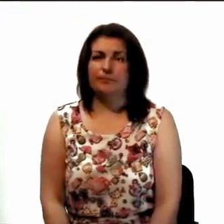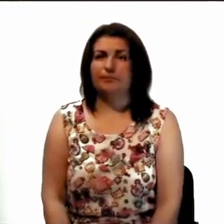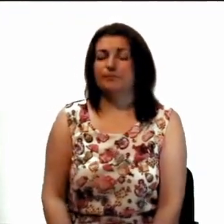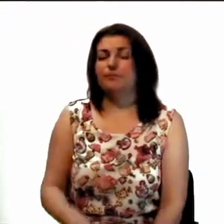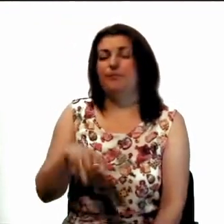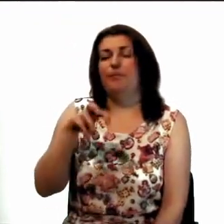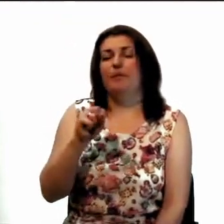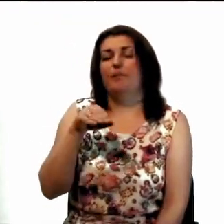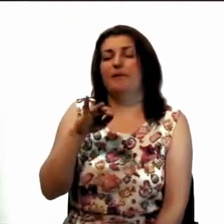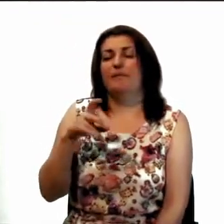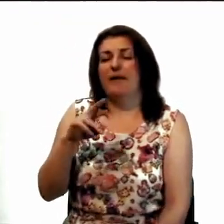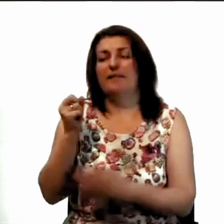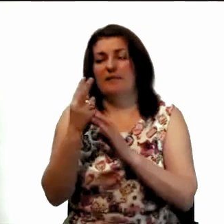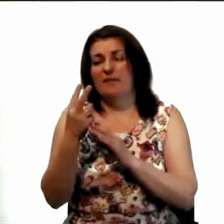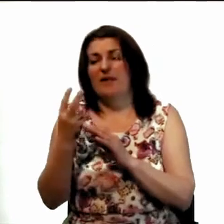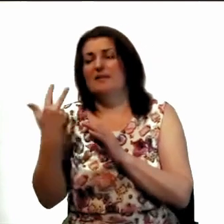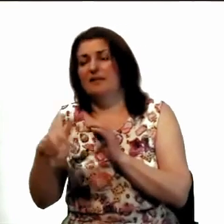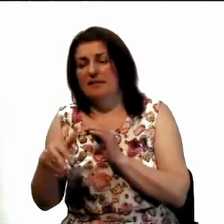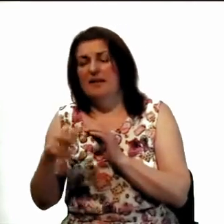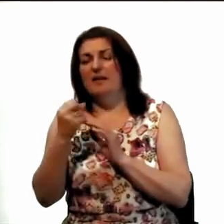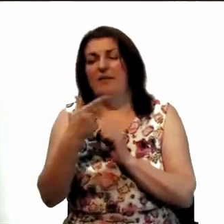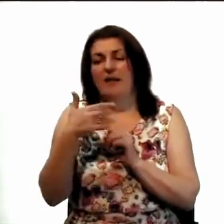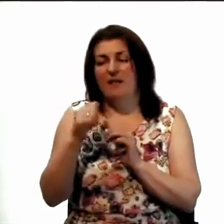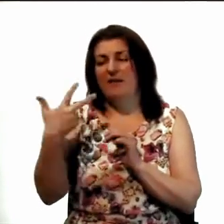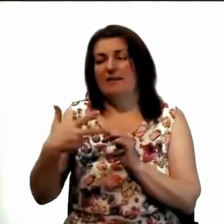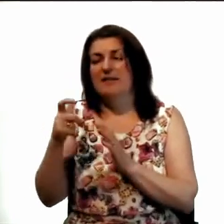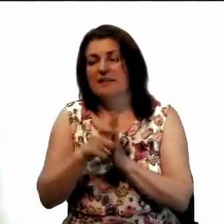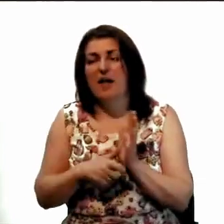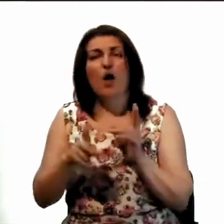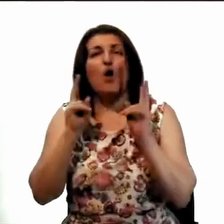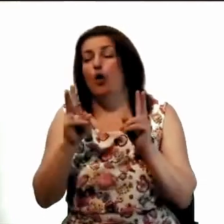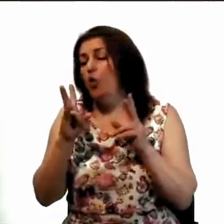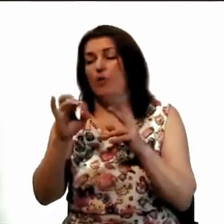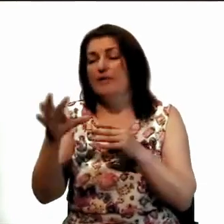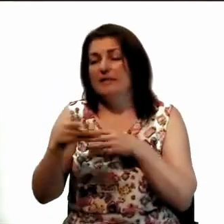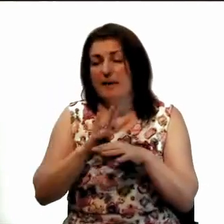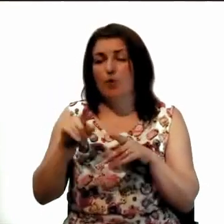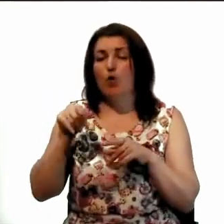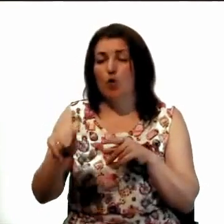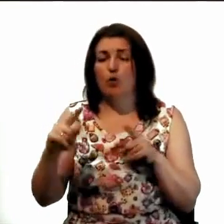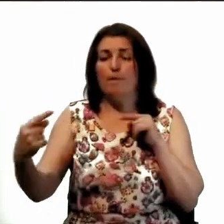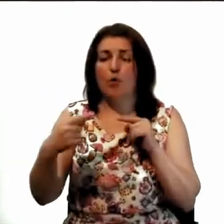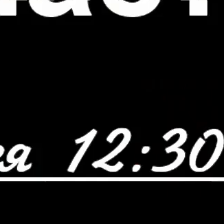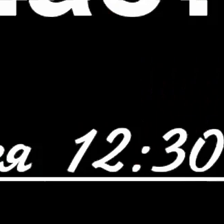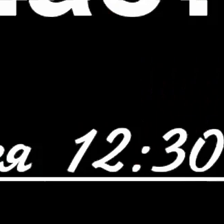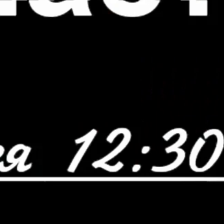Матфея 12:30. 12 глава, 30 стих. «Кто не со мною, тот против меня», так говорит Иисус. «И кто